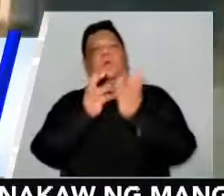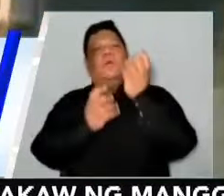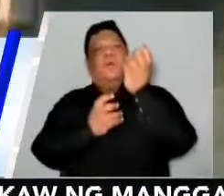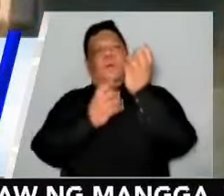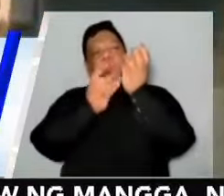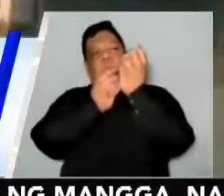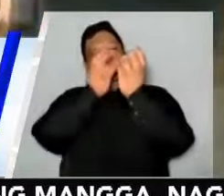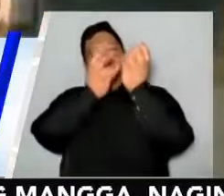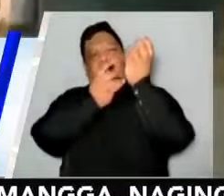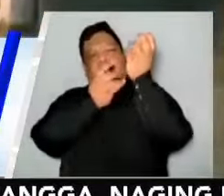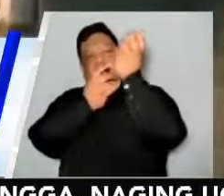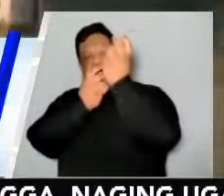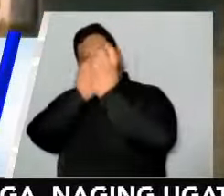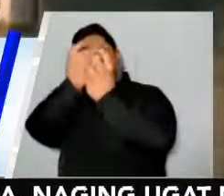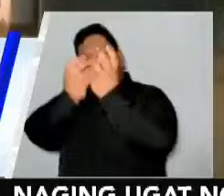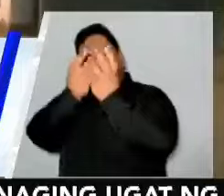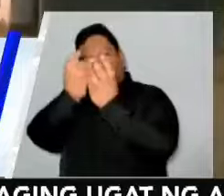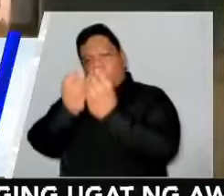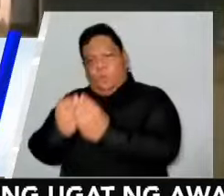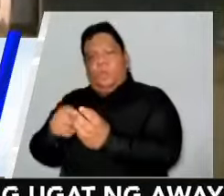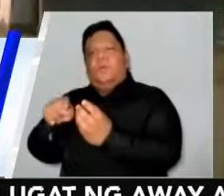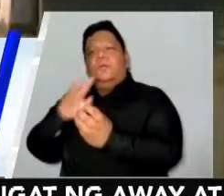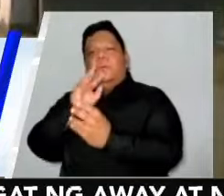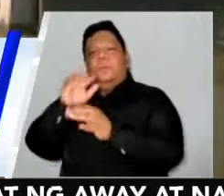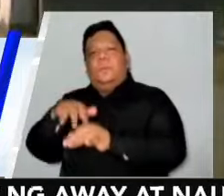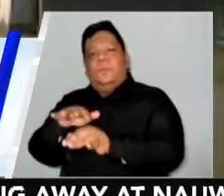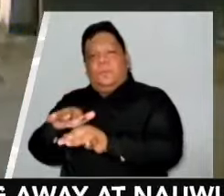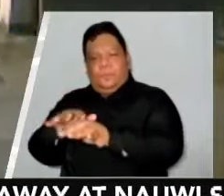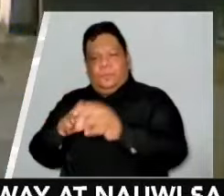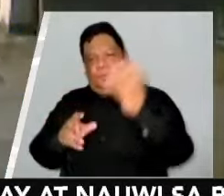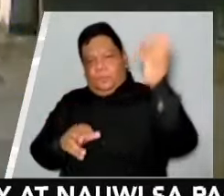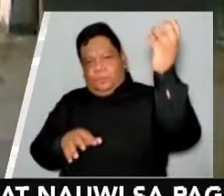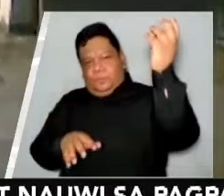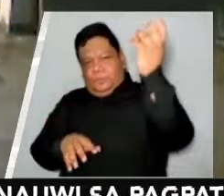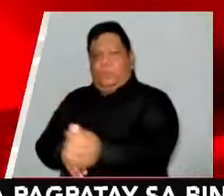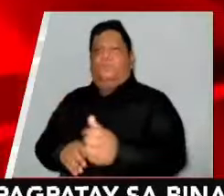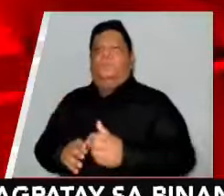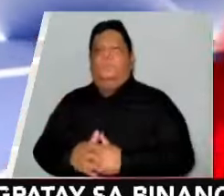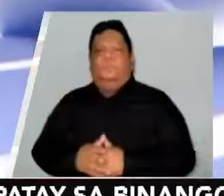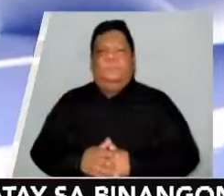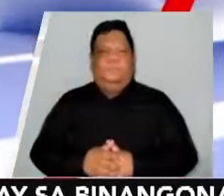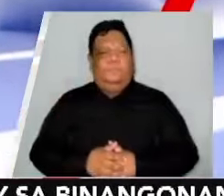ng Atlantic Ocean ayon sa European Space Agency.